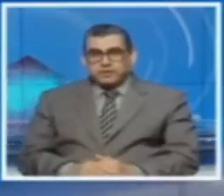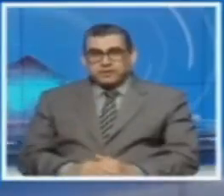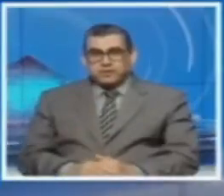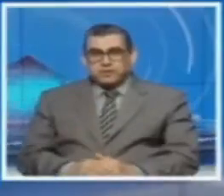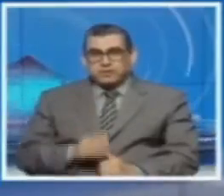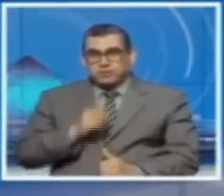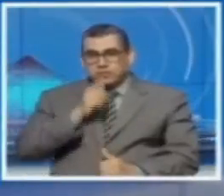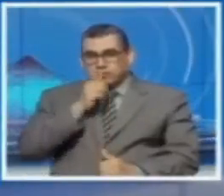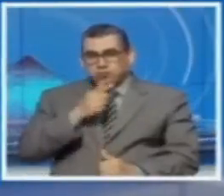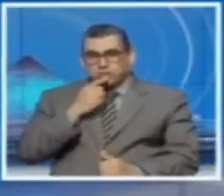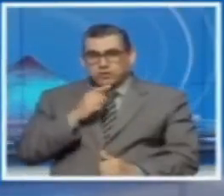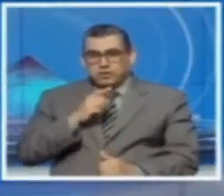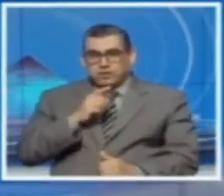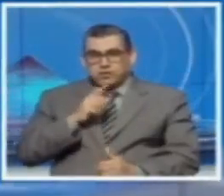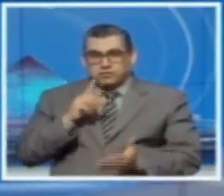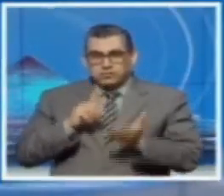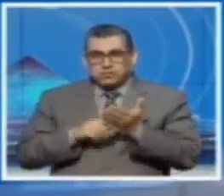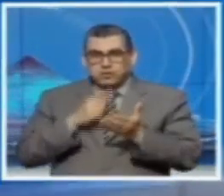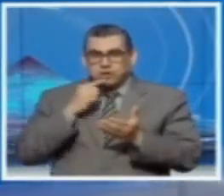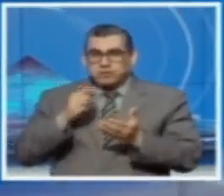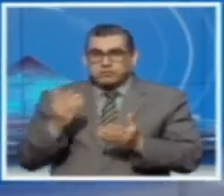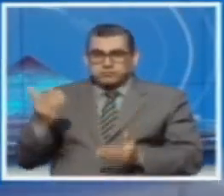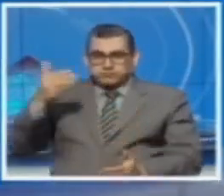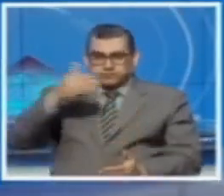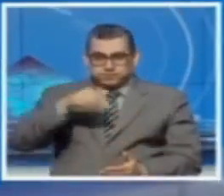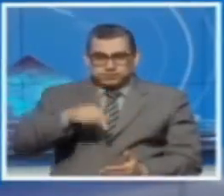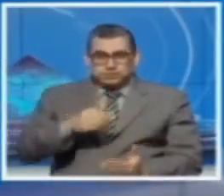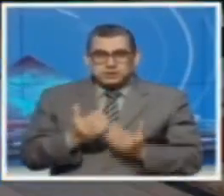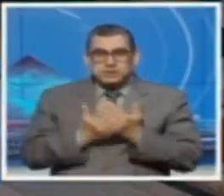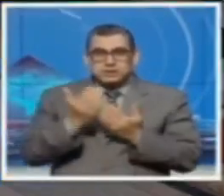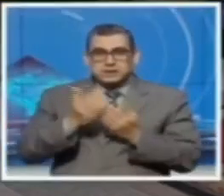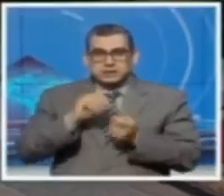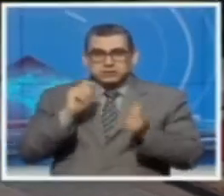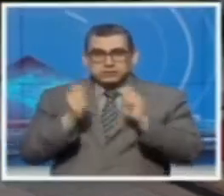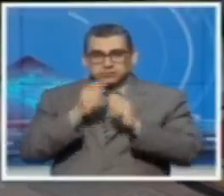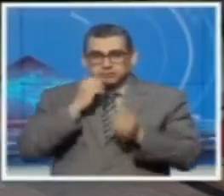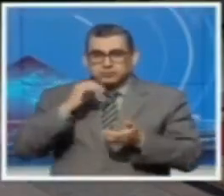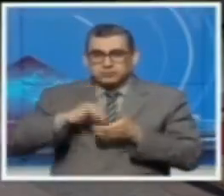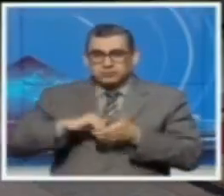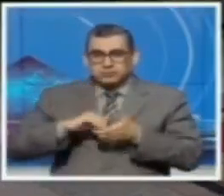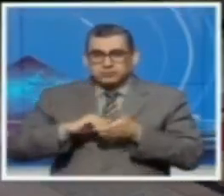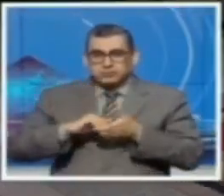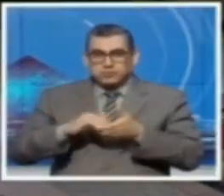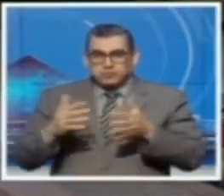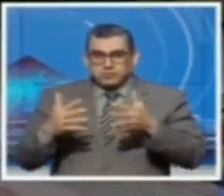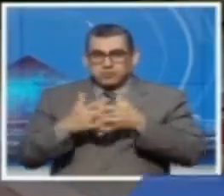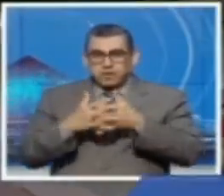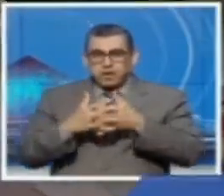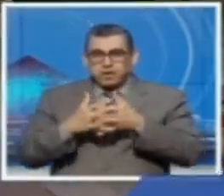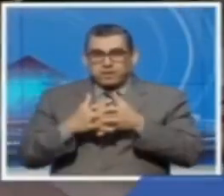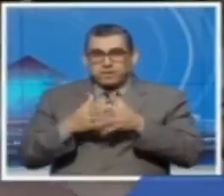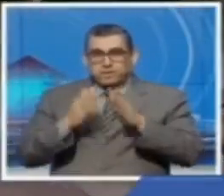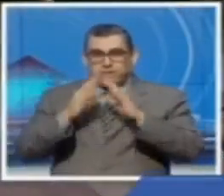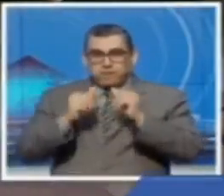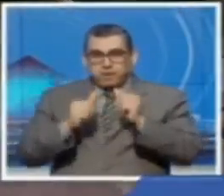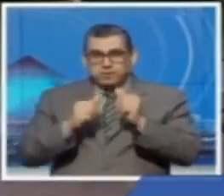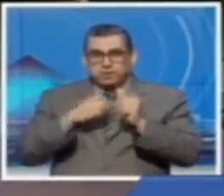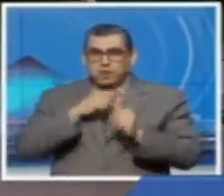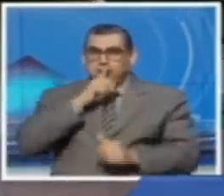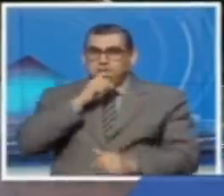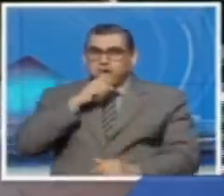الزيارة تدشن لمرحلة جديدة من العلاقات ما بين مصر